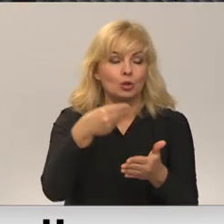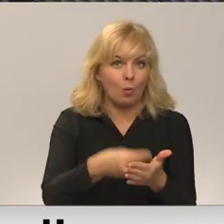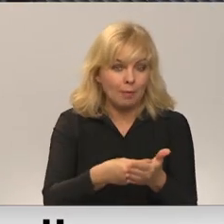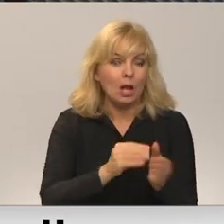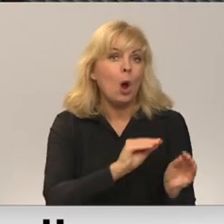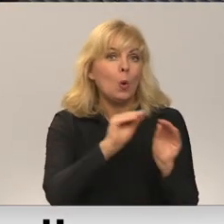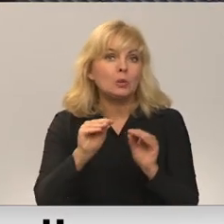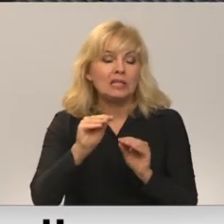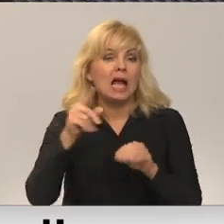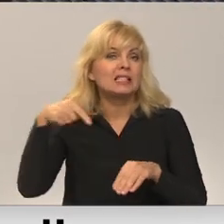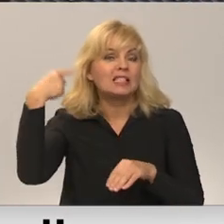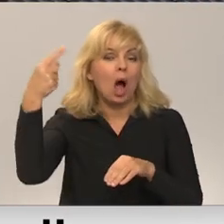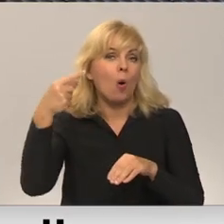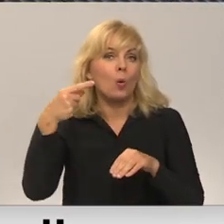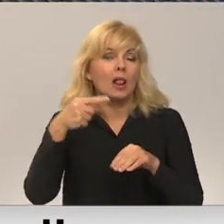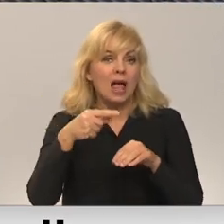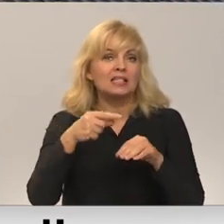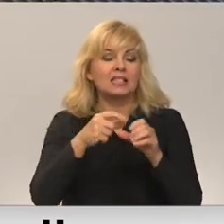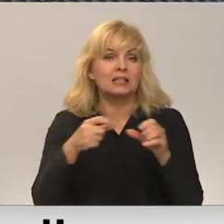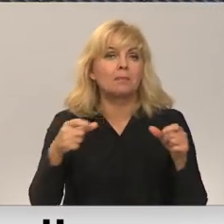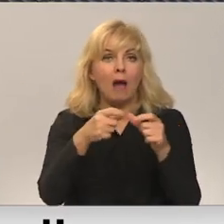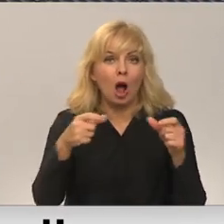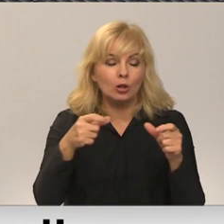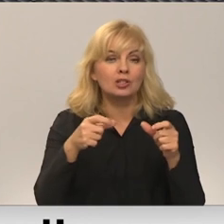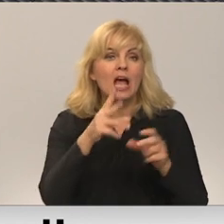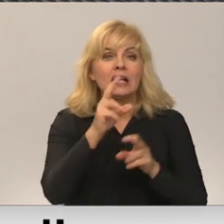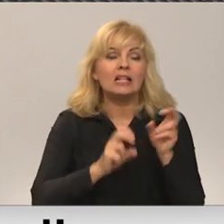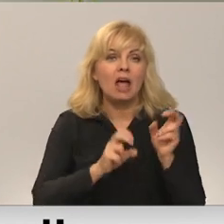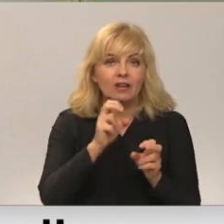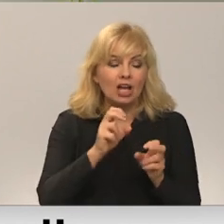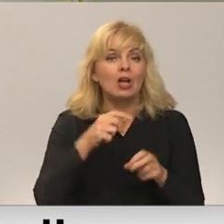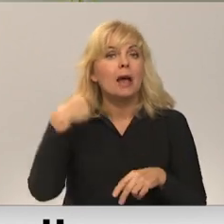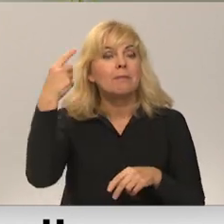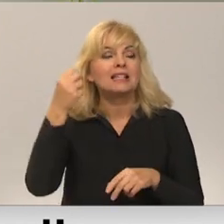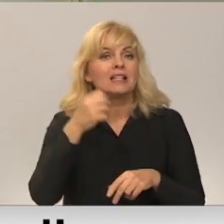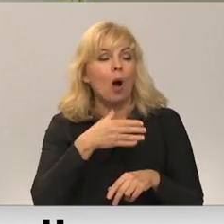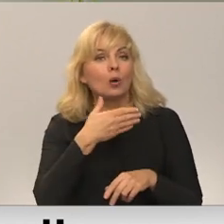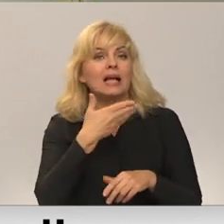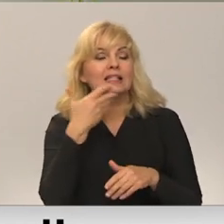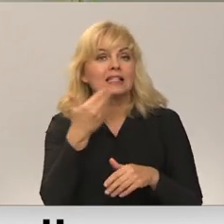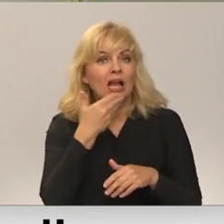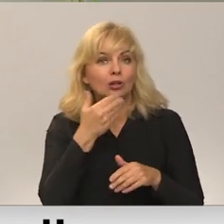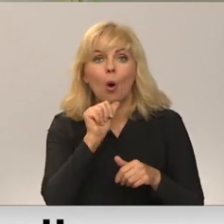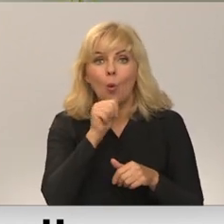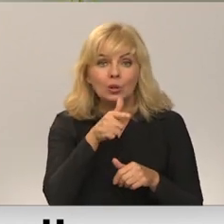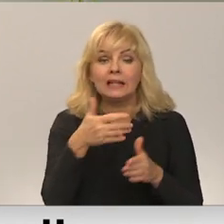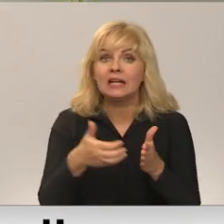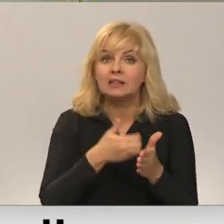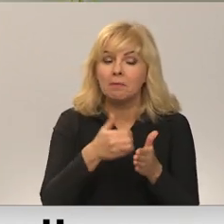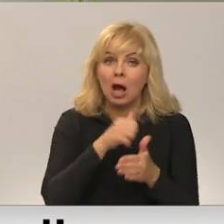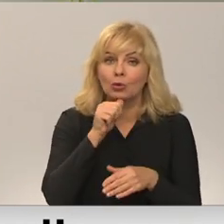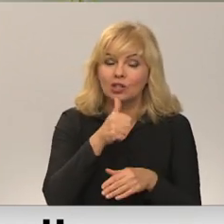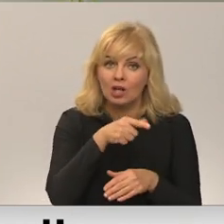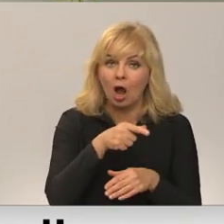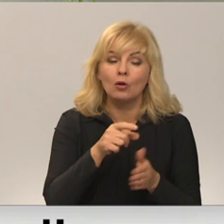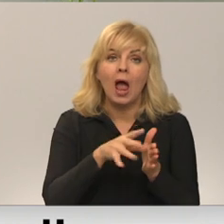uzstādīja saules kolektoru. Tas nevis ražo elektroenerģiju, bet saule silda ūdeni. Tiem, kuri izmanto zaļo enerģiju, šobrīd